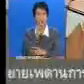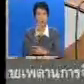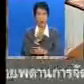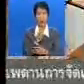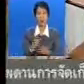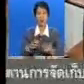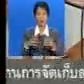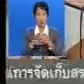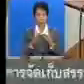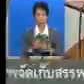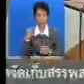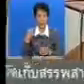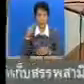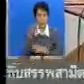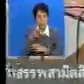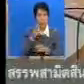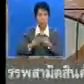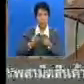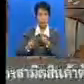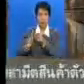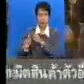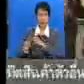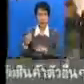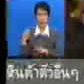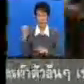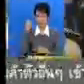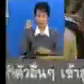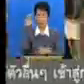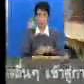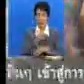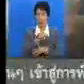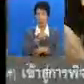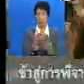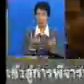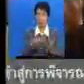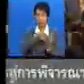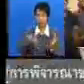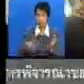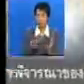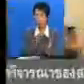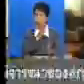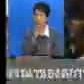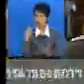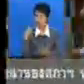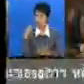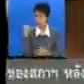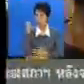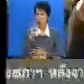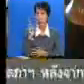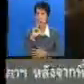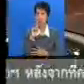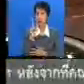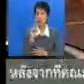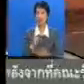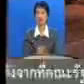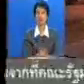ายชะกันที่พกพาอาวุธต้องตรวจสอบว่ามีอำนาจในการจับกลุ่มหรือไม่โดยพันเอกนรินทร์ พันนารายณ์รองประธานคณะกรรมการสืบสวนปรา